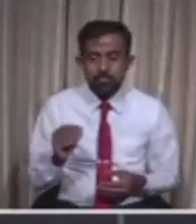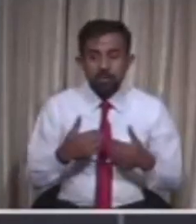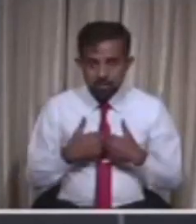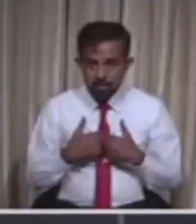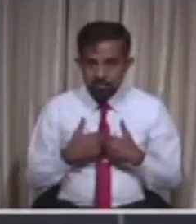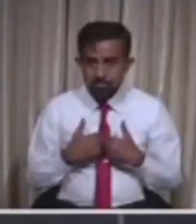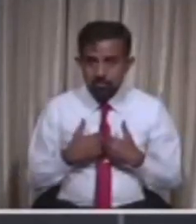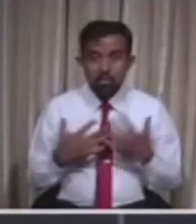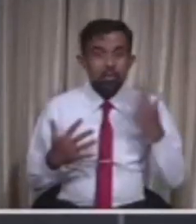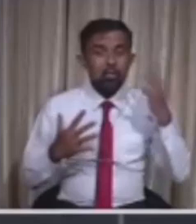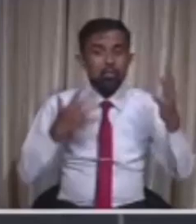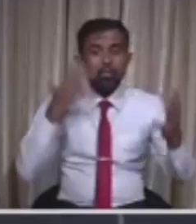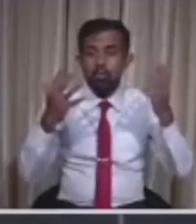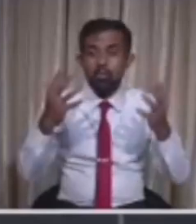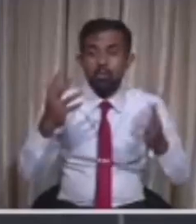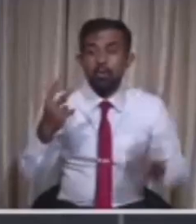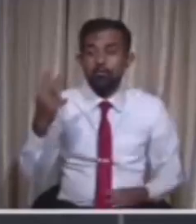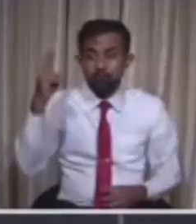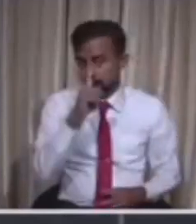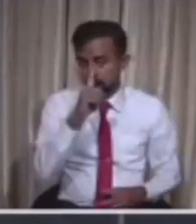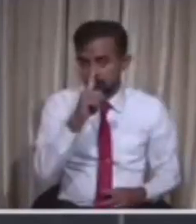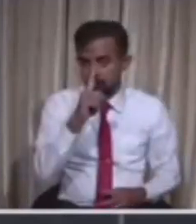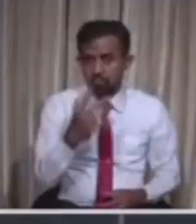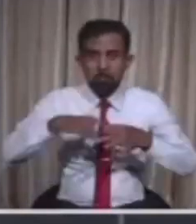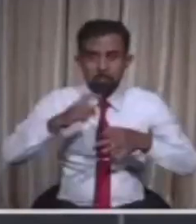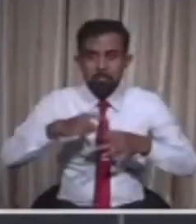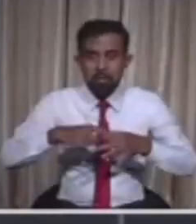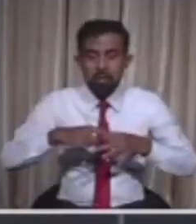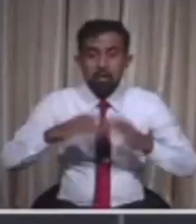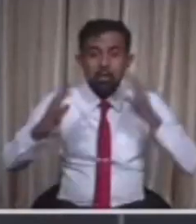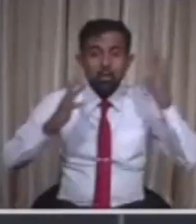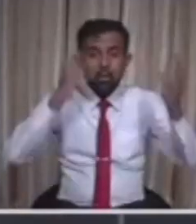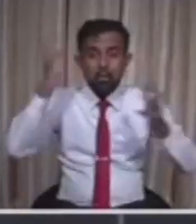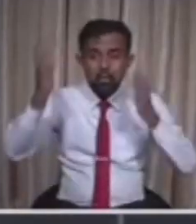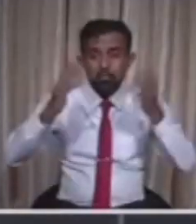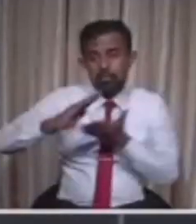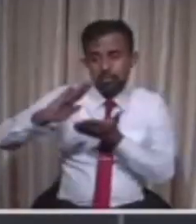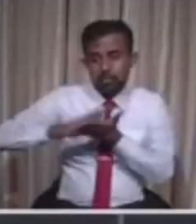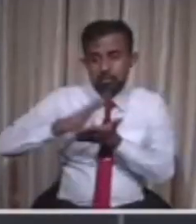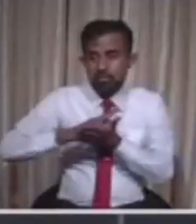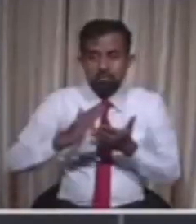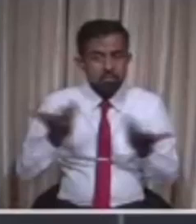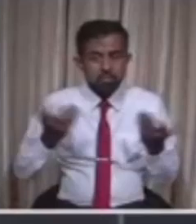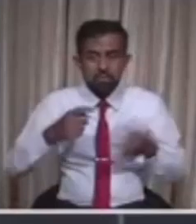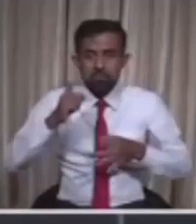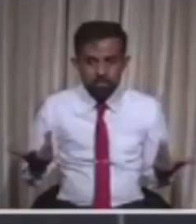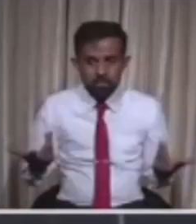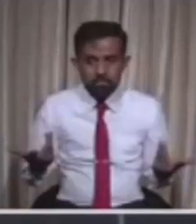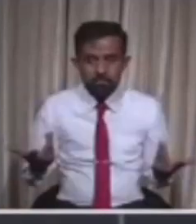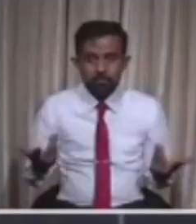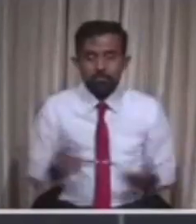apita loke viswasaya dina ganna one. Meka aathyantare sahayogaya nathuwa me prashne visinda gannat